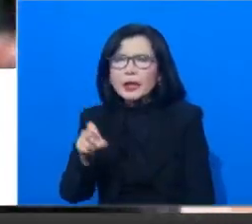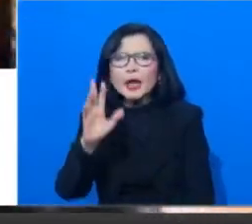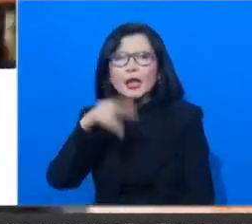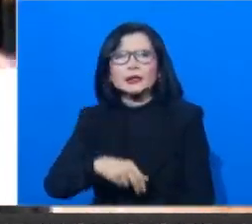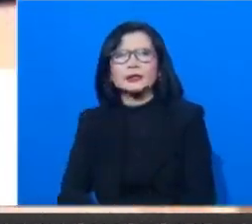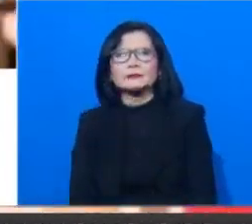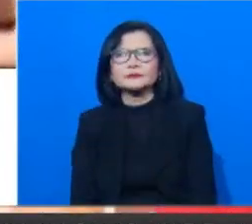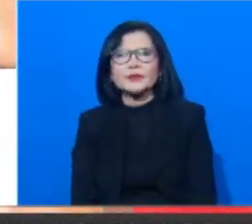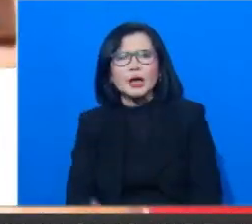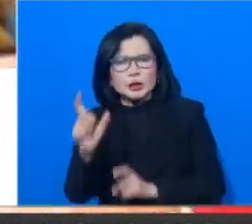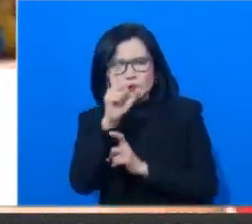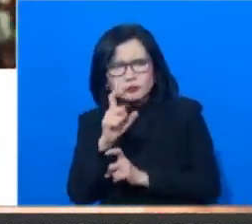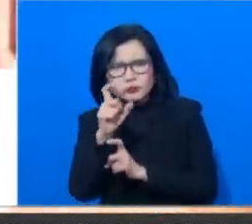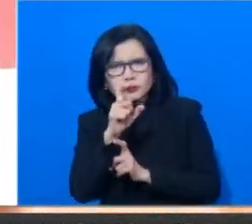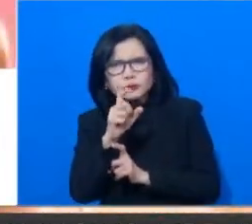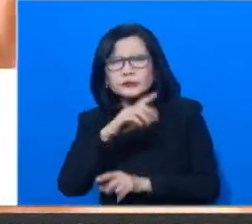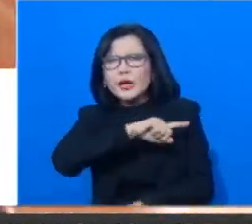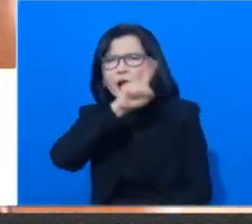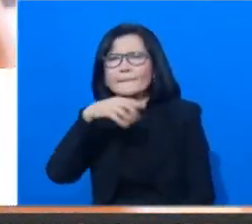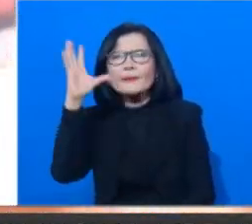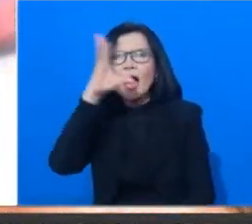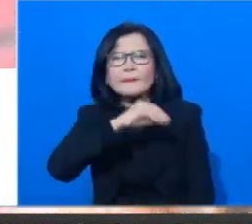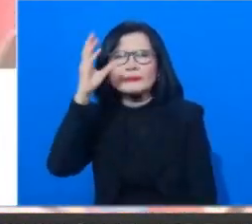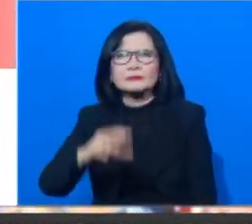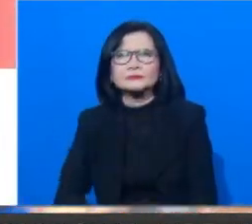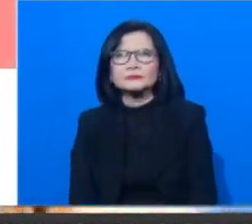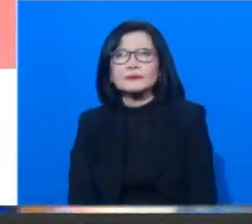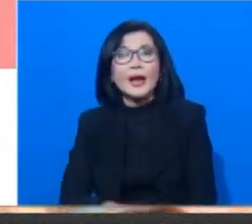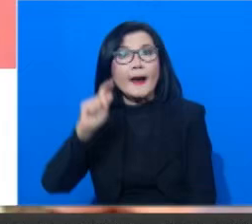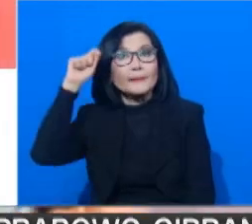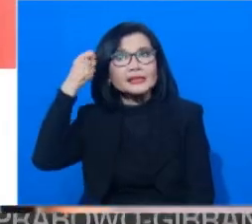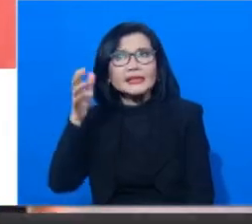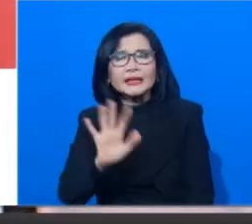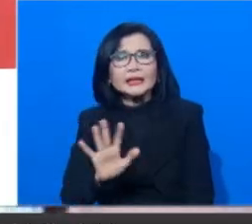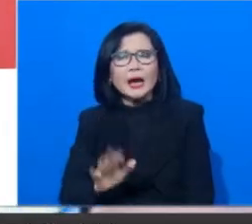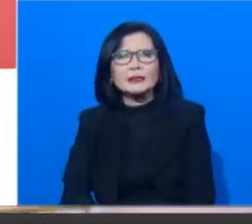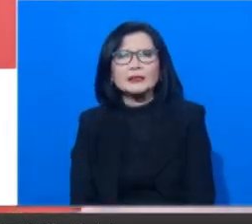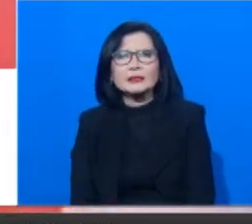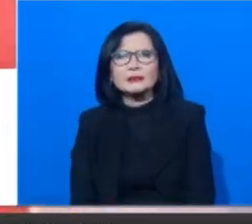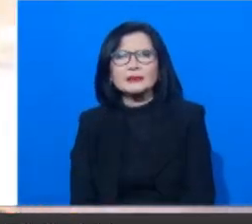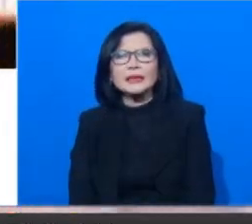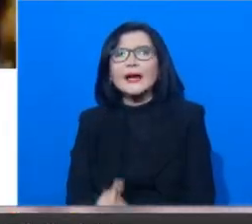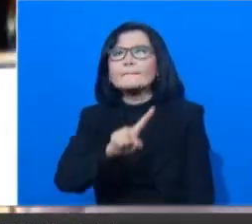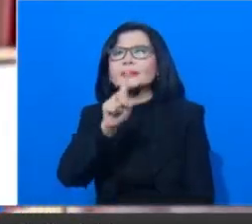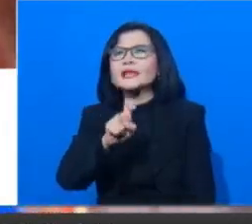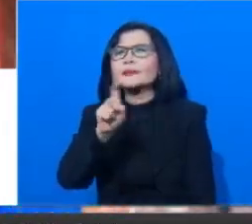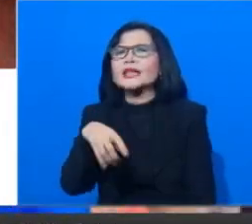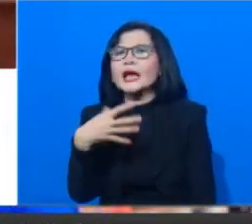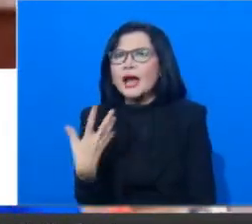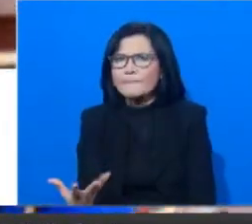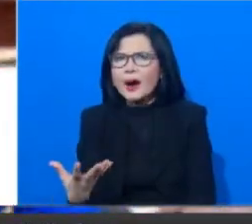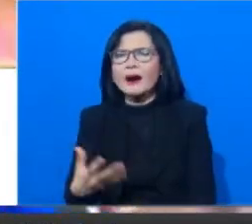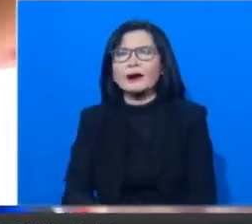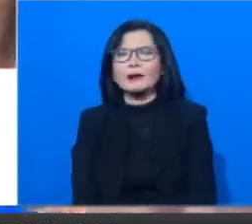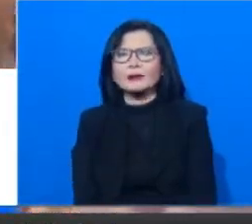apa BP lagi sampai malam masih ingat tidak apa yang menjadi pokok-pokok pertanyaan dari penyidik yang waktu itu